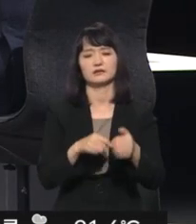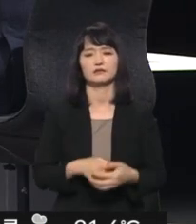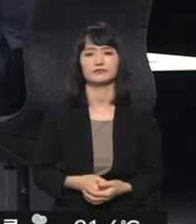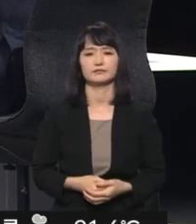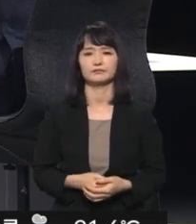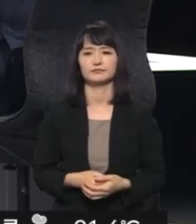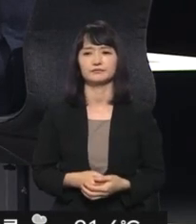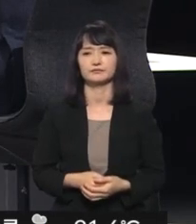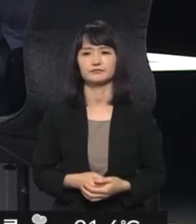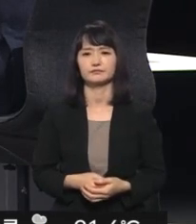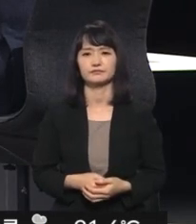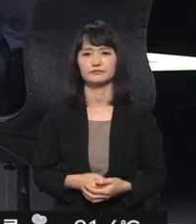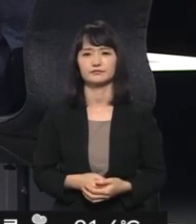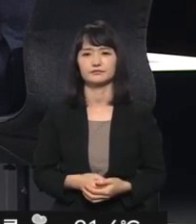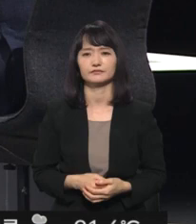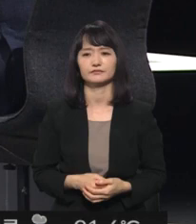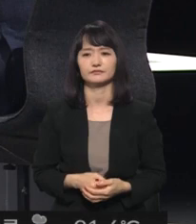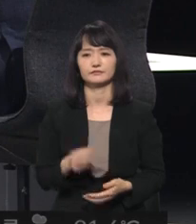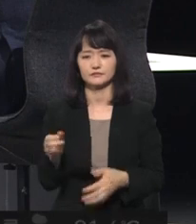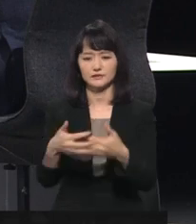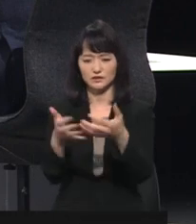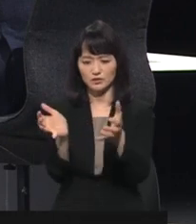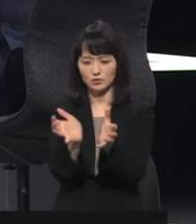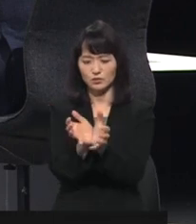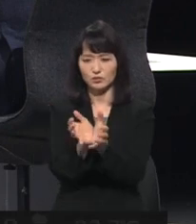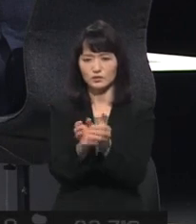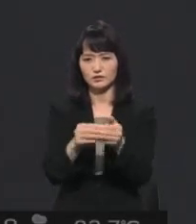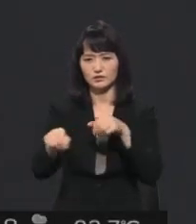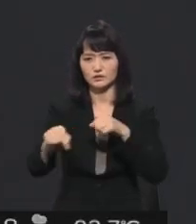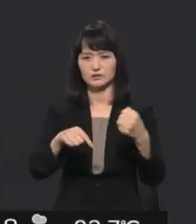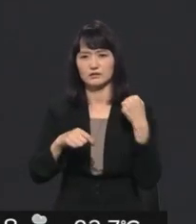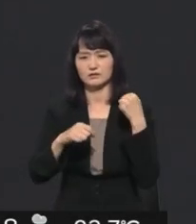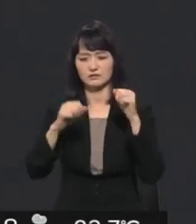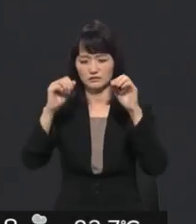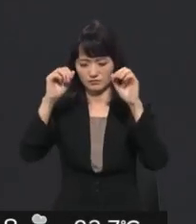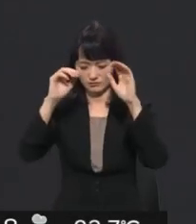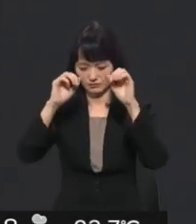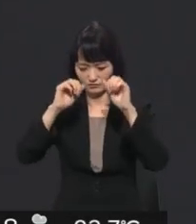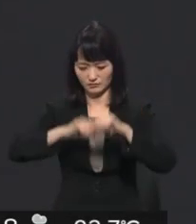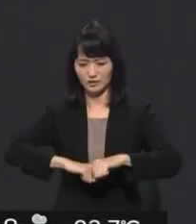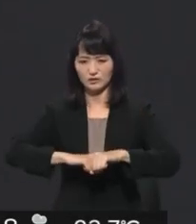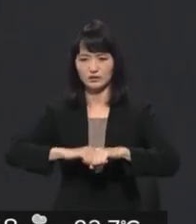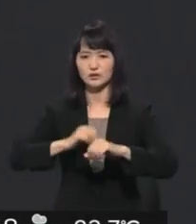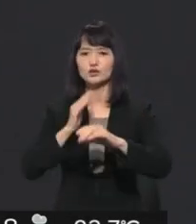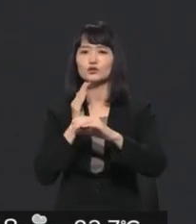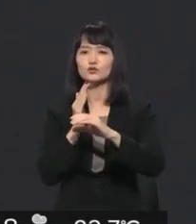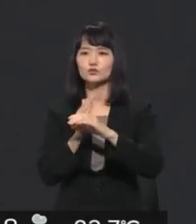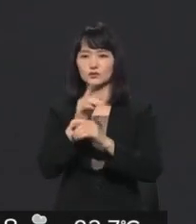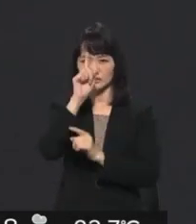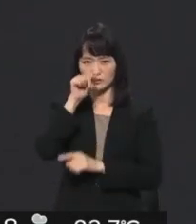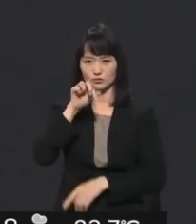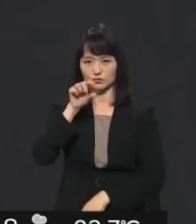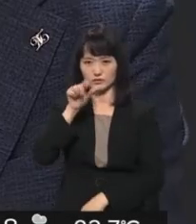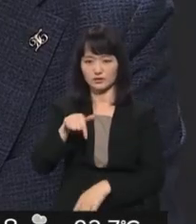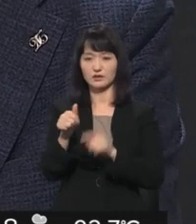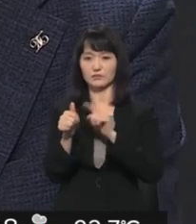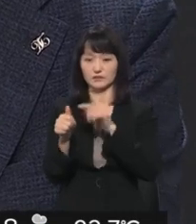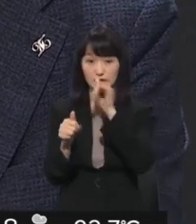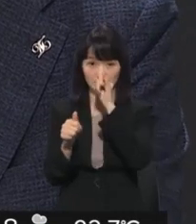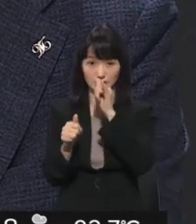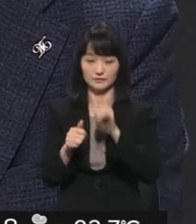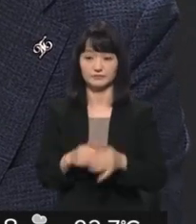어여 권 전체 의 리더쉽 5 분교 과정이고 그 중심에는 이주석 대표가 있다고 봐요 그 이수석 전 대표가